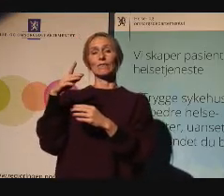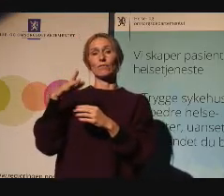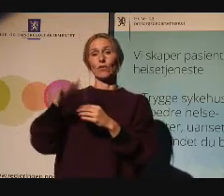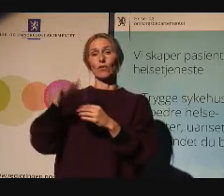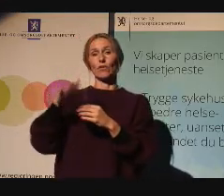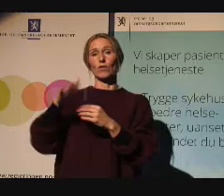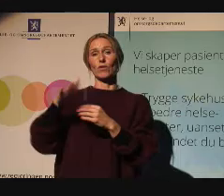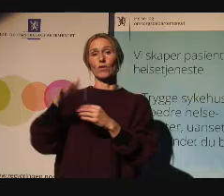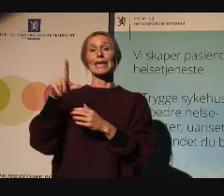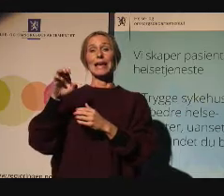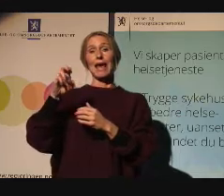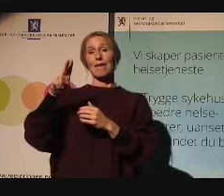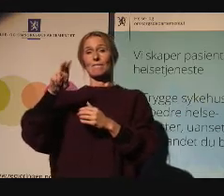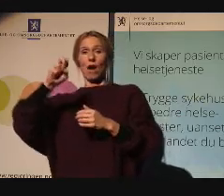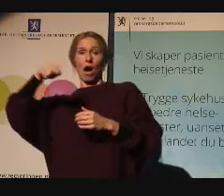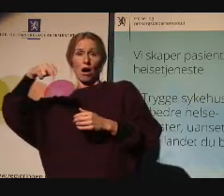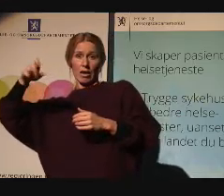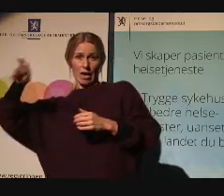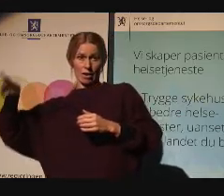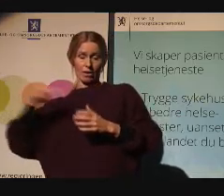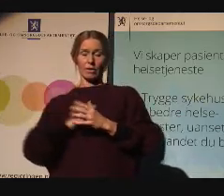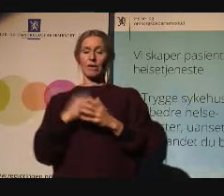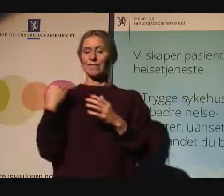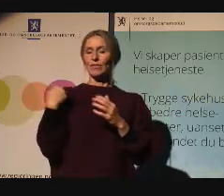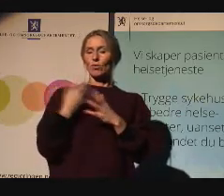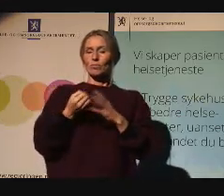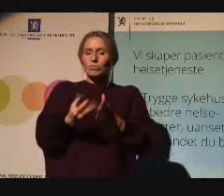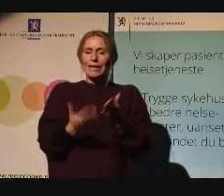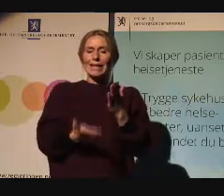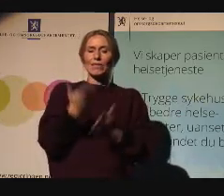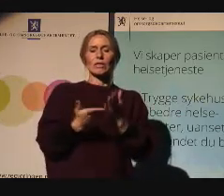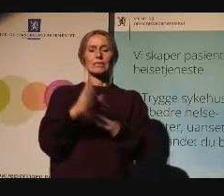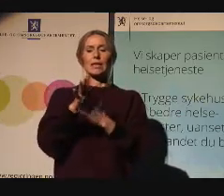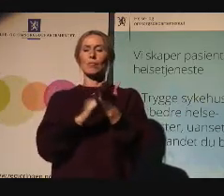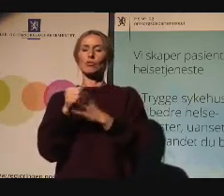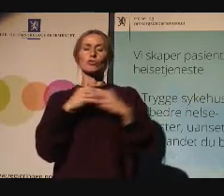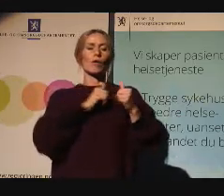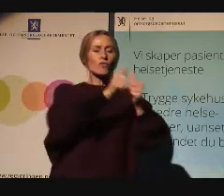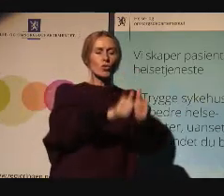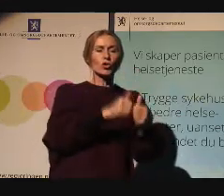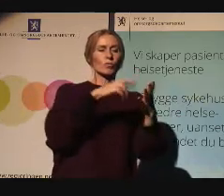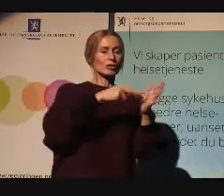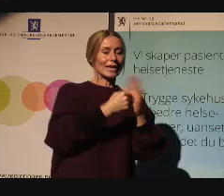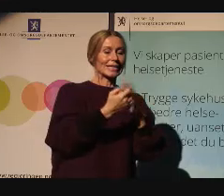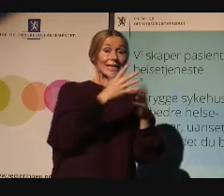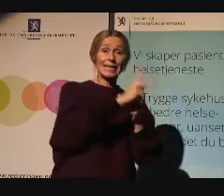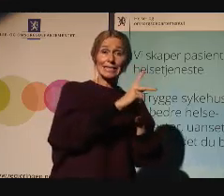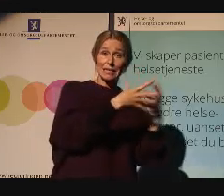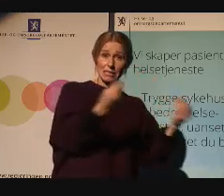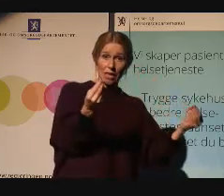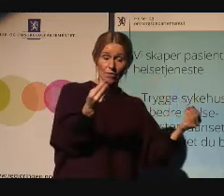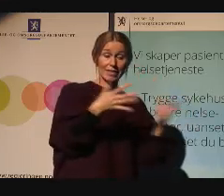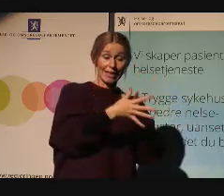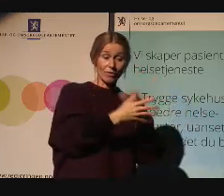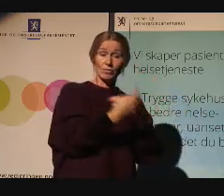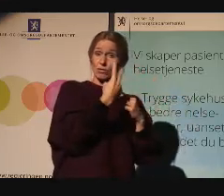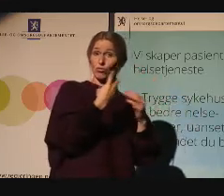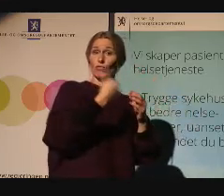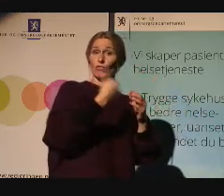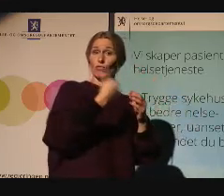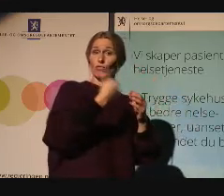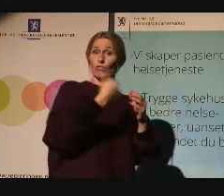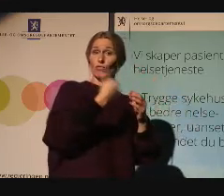nylig publisert en evalueringsrapport som har fulgt det prosjektet i Kristiansand gjennom det prosjektets 2 første år.